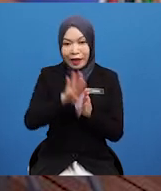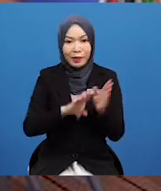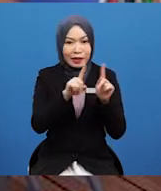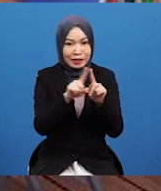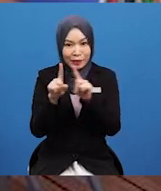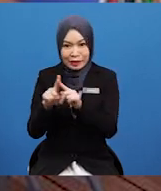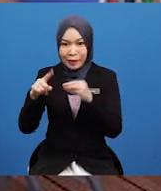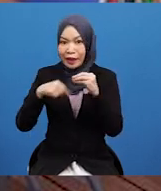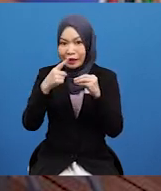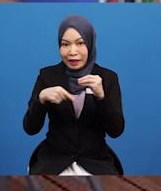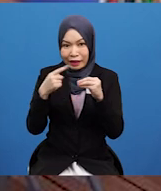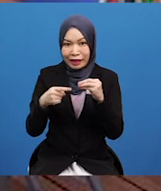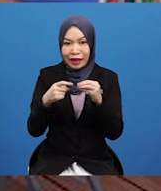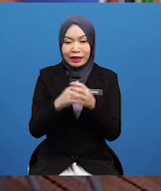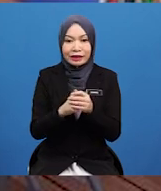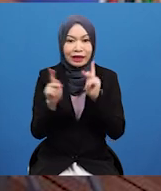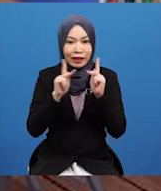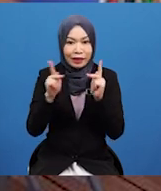kata bilangan tersebut.